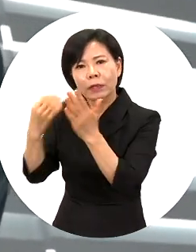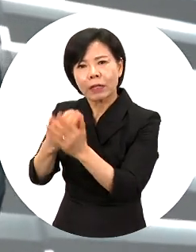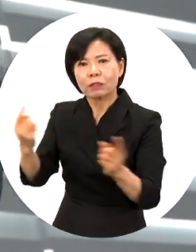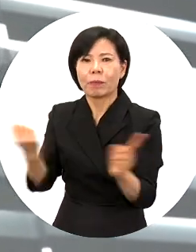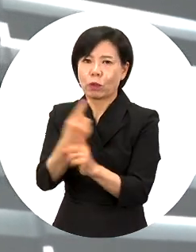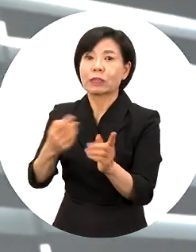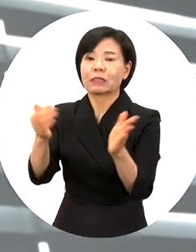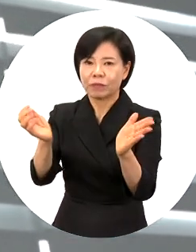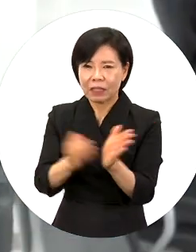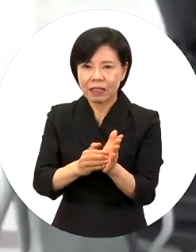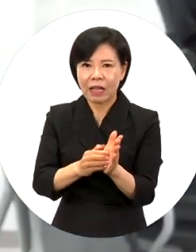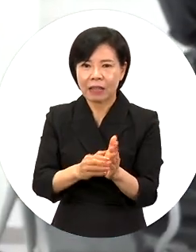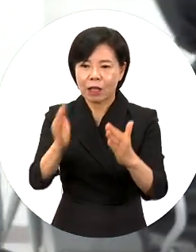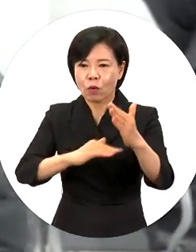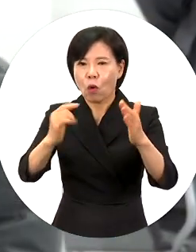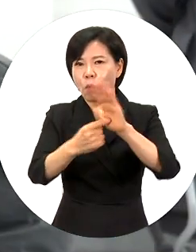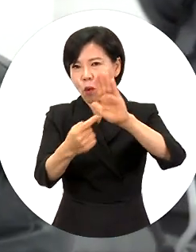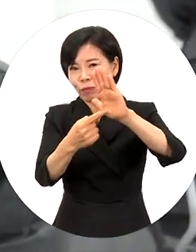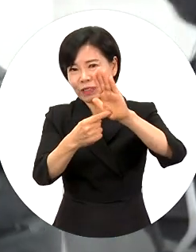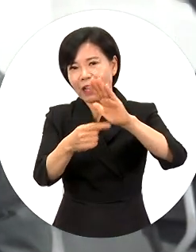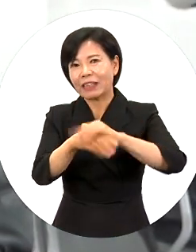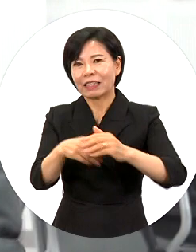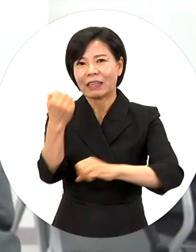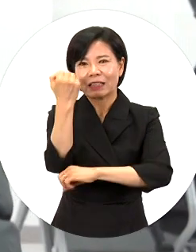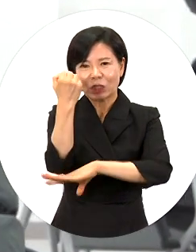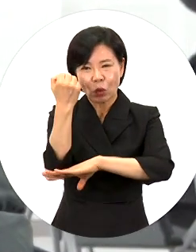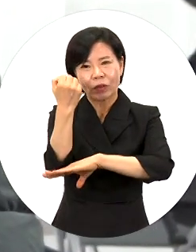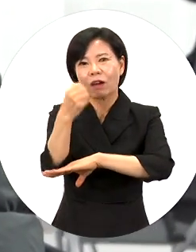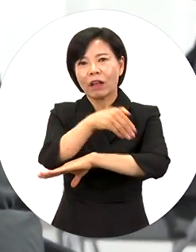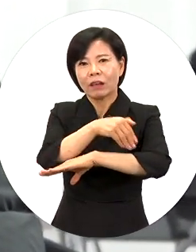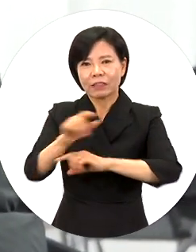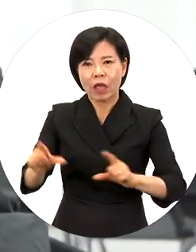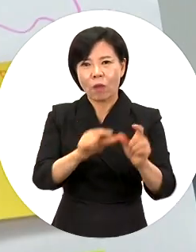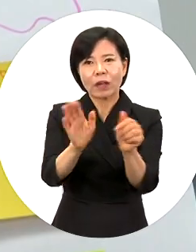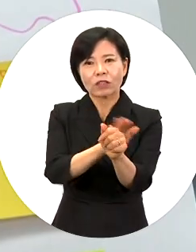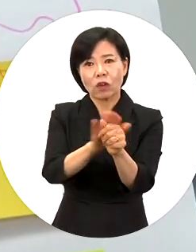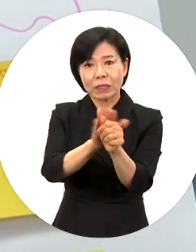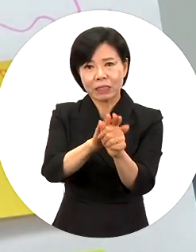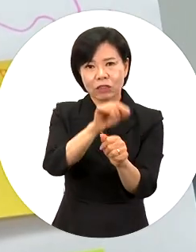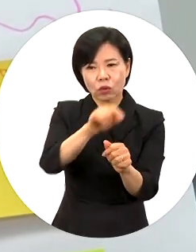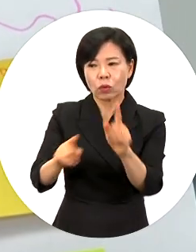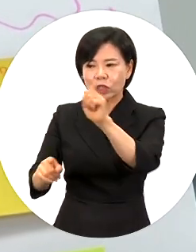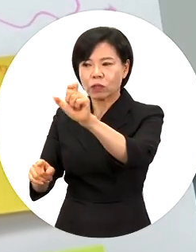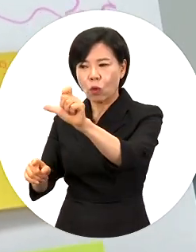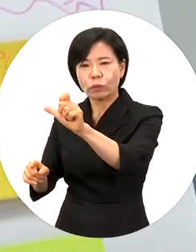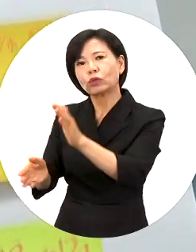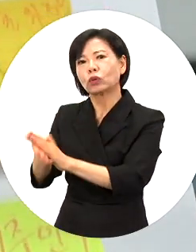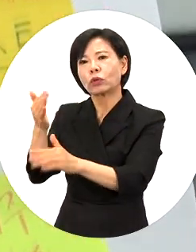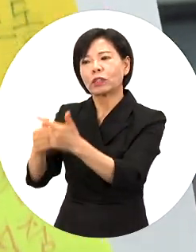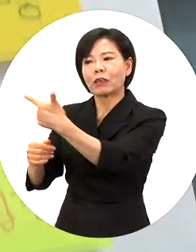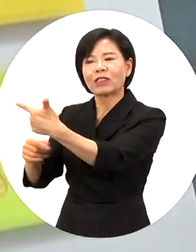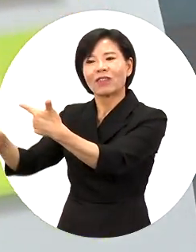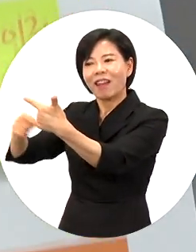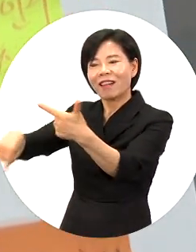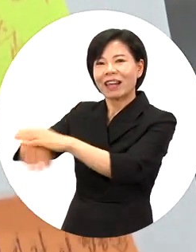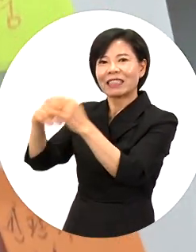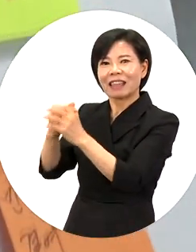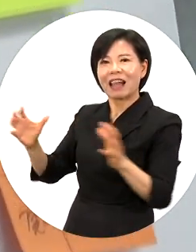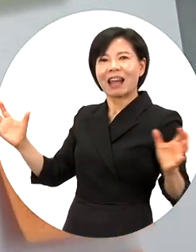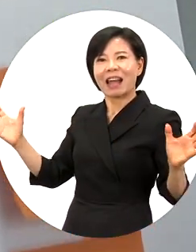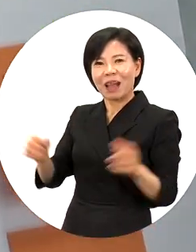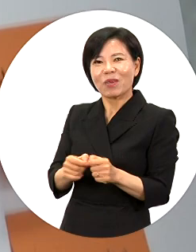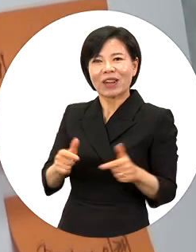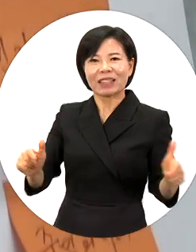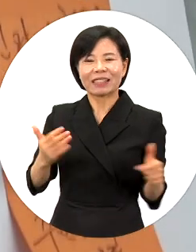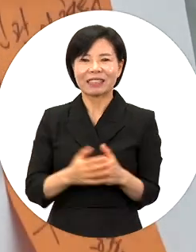등을 개선했는데요. 공모 분야는 기존의 생활 서비스와 생산자 서비스에서 15분 도시 제주의 6가지